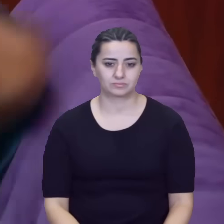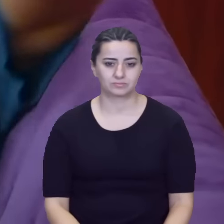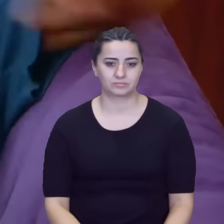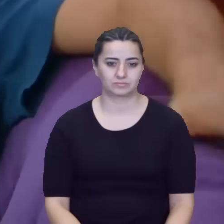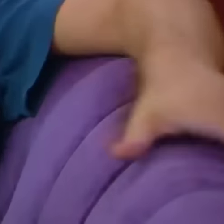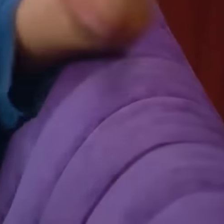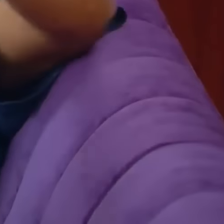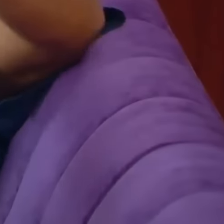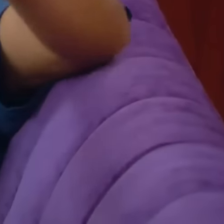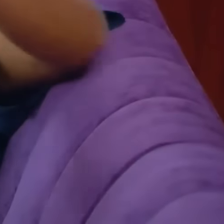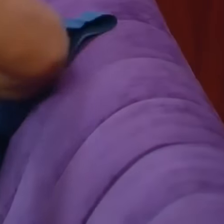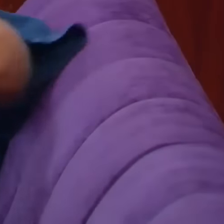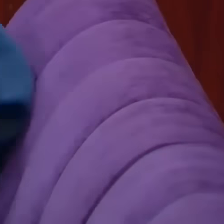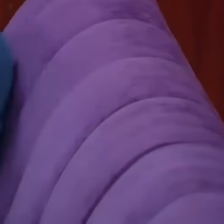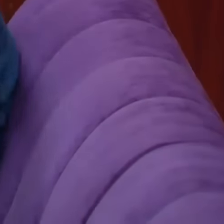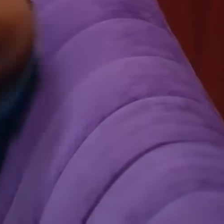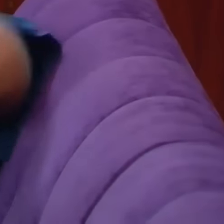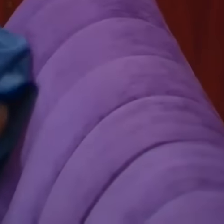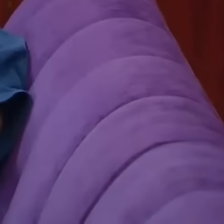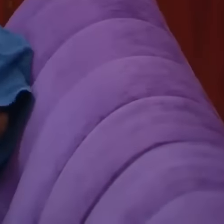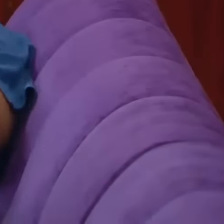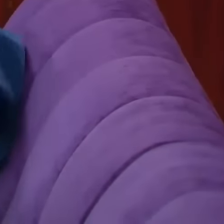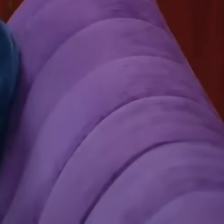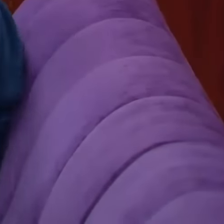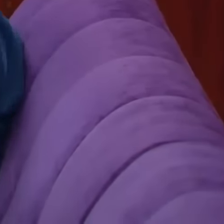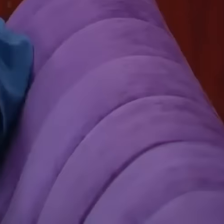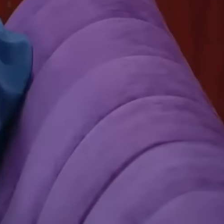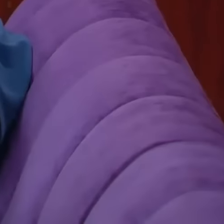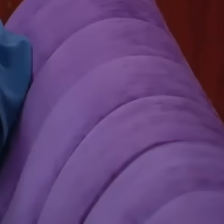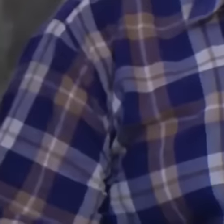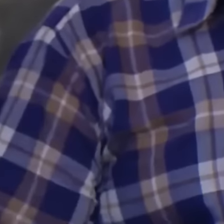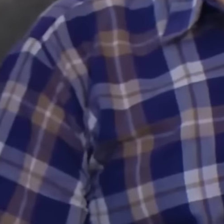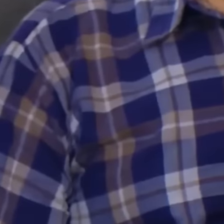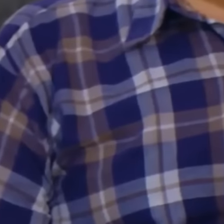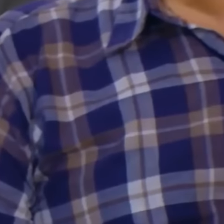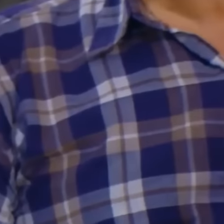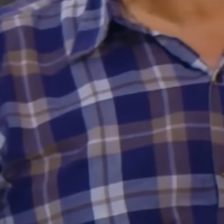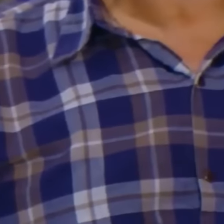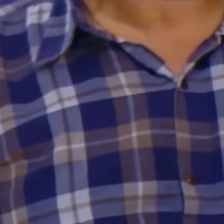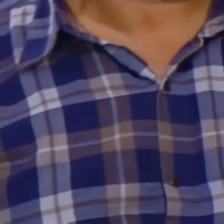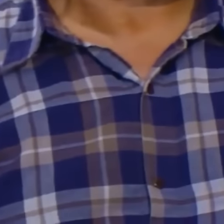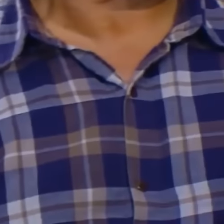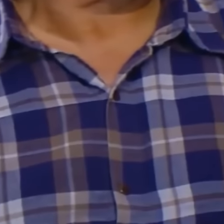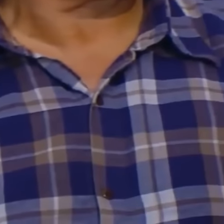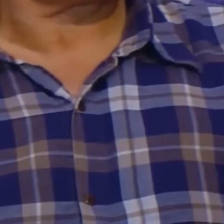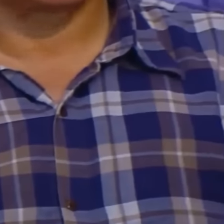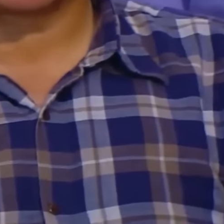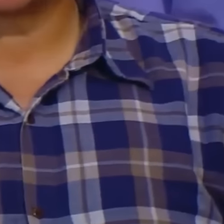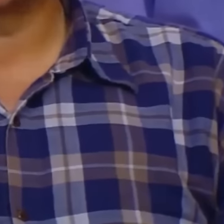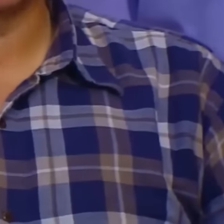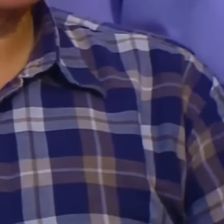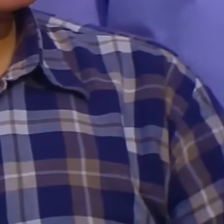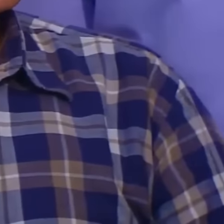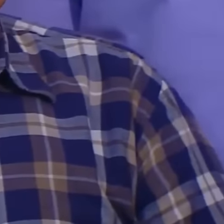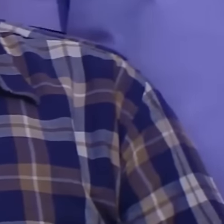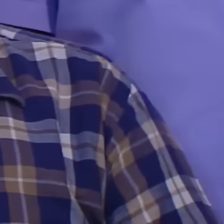Kalkmakla kalmak arasında bocaladı, tercihini kalmaktan yana yapıp kollarını bağladı. Kahvedekiler bahçedeki